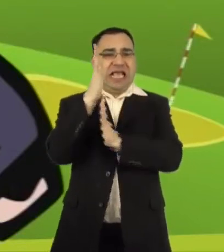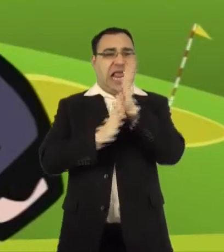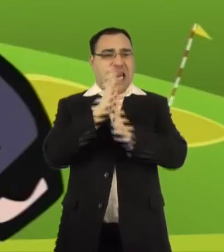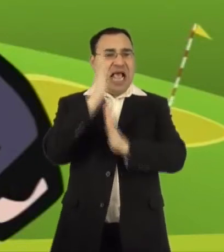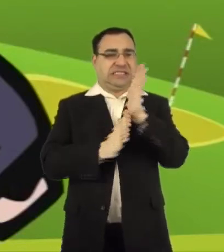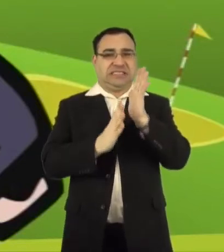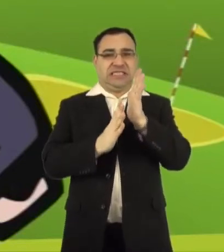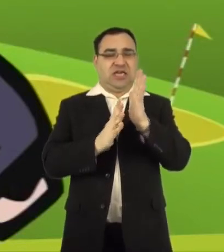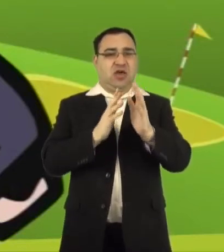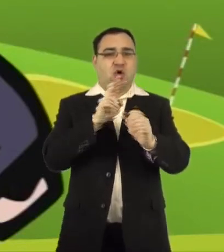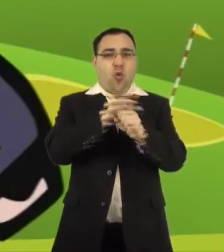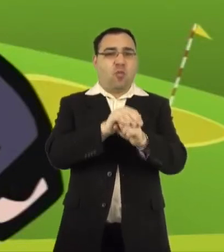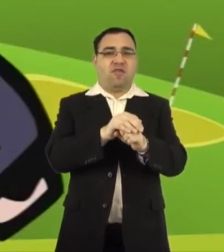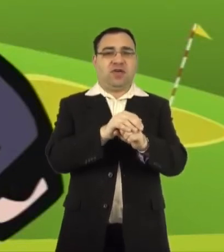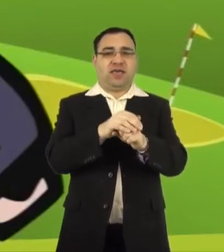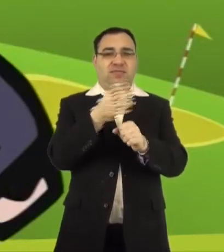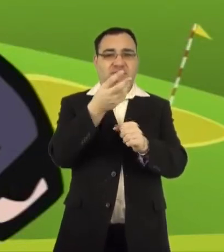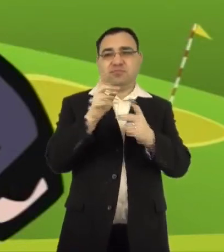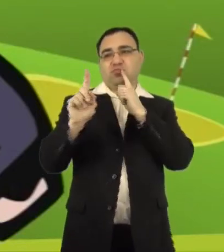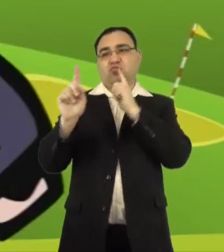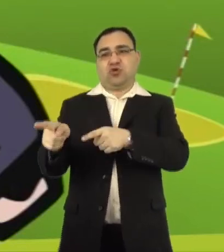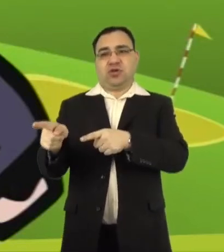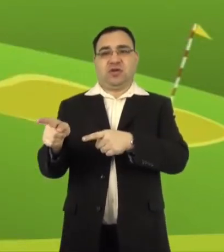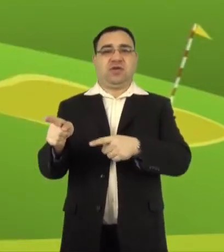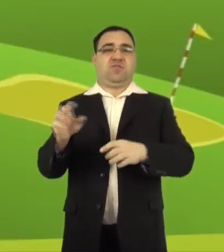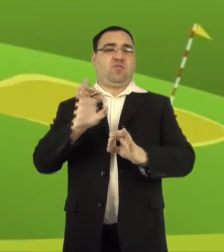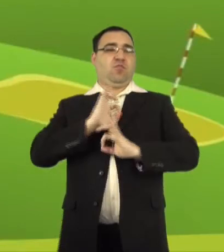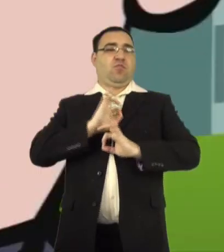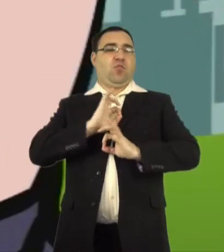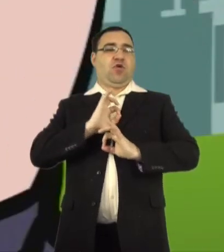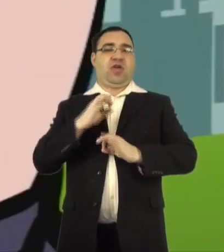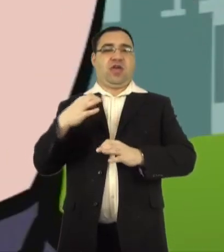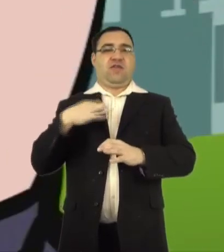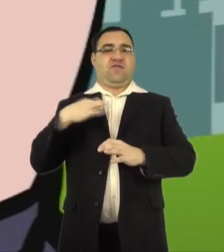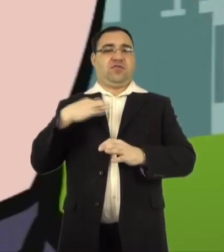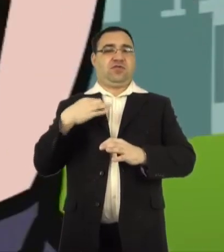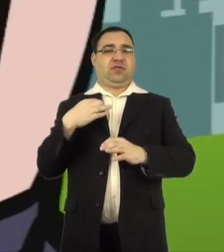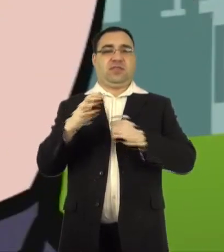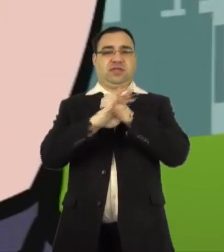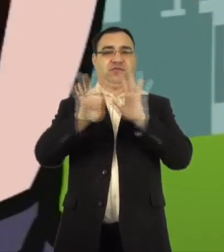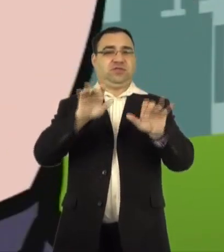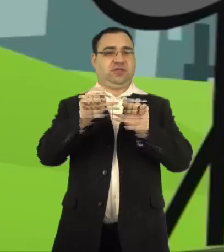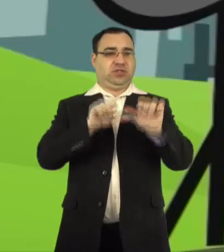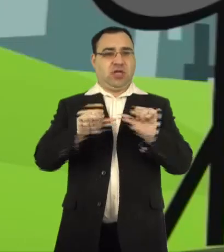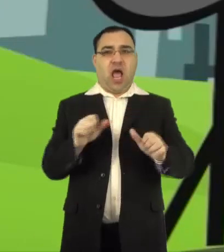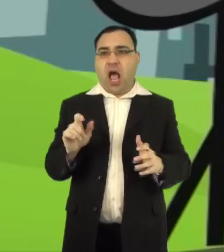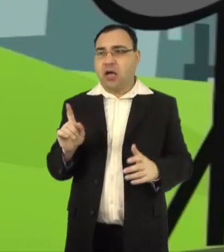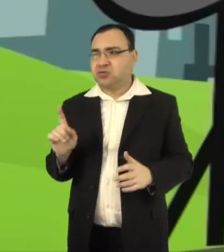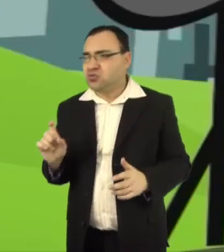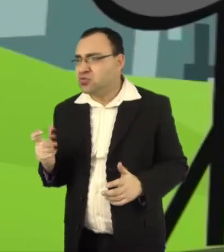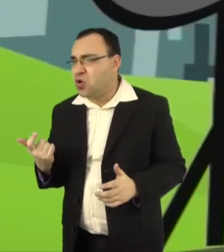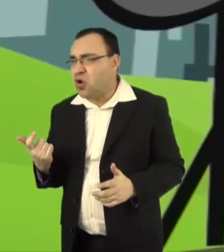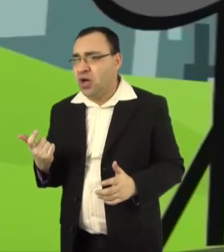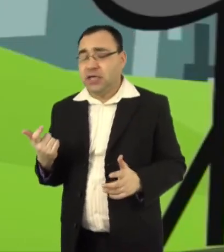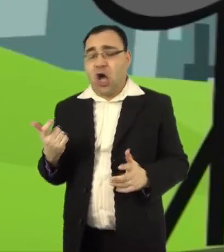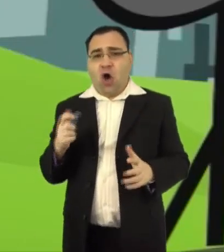lasów królewskich i oddał te koncesje nam na wyłączność na 99 lat. Ależ to